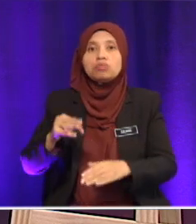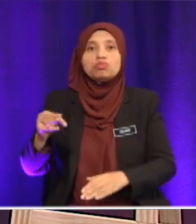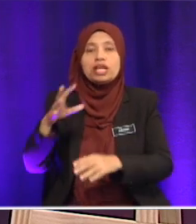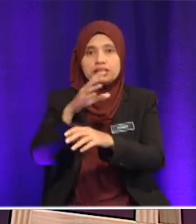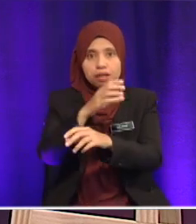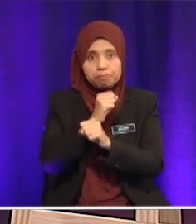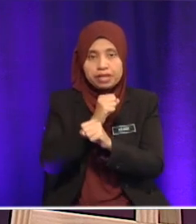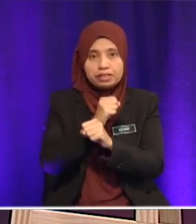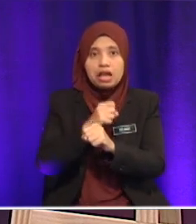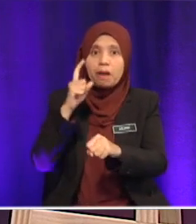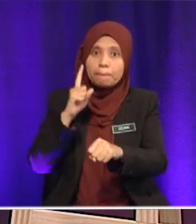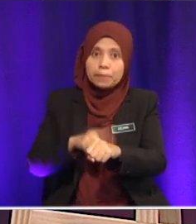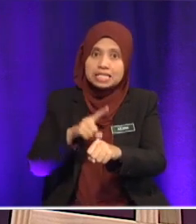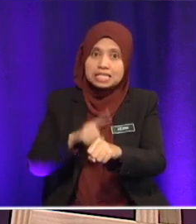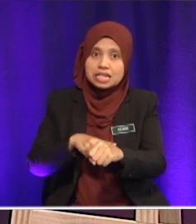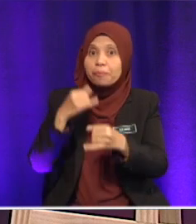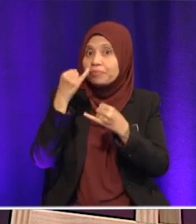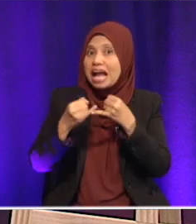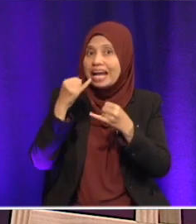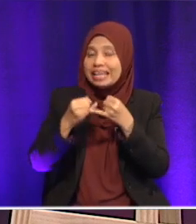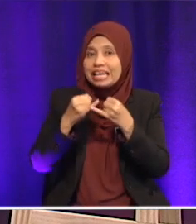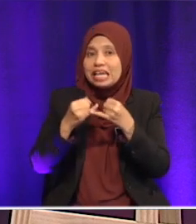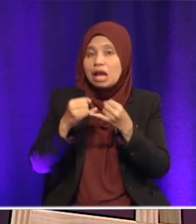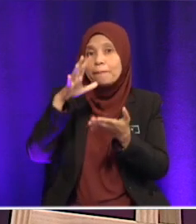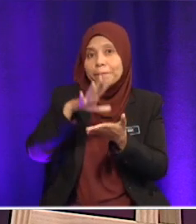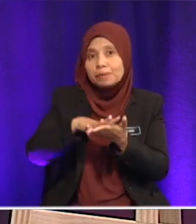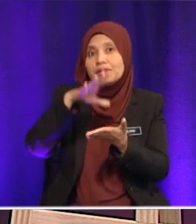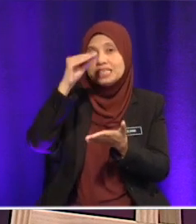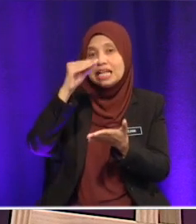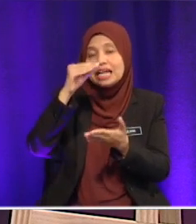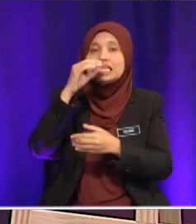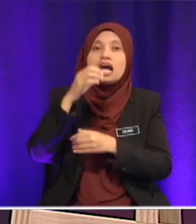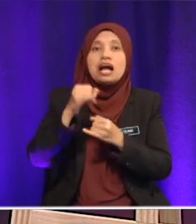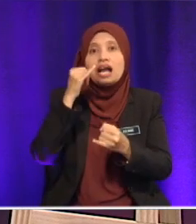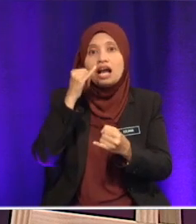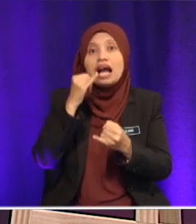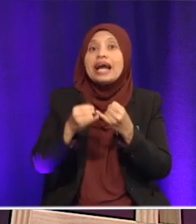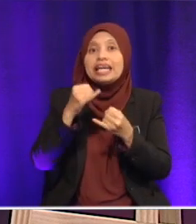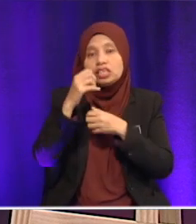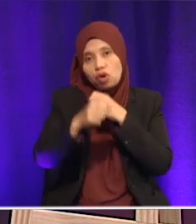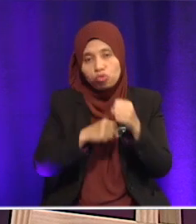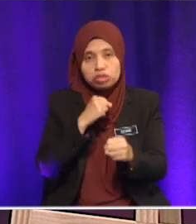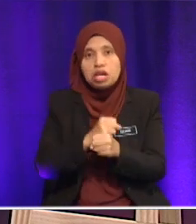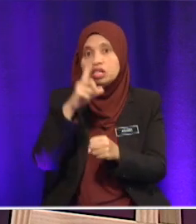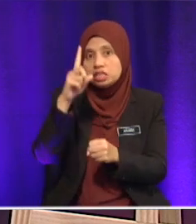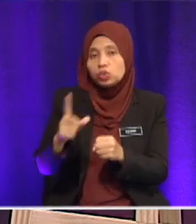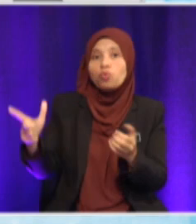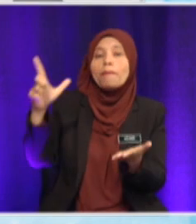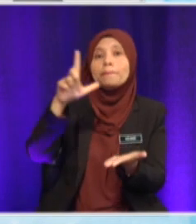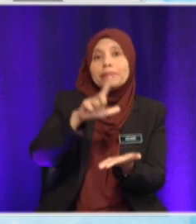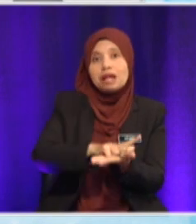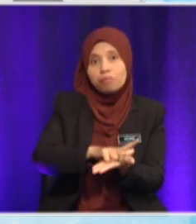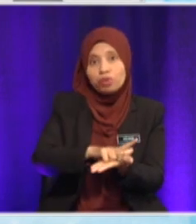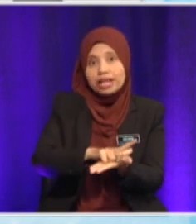sesi akademik itu tadi Oke jadi kita akan keluarkan dua pelaporan kita satu pelaporannya pertengahan